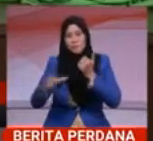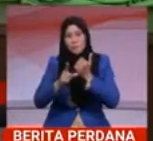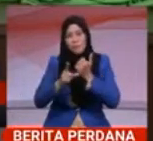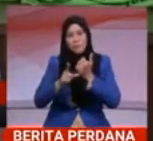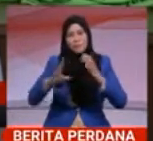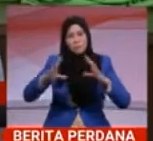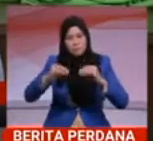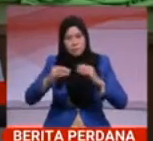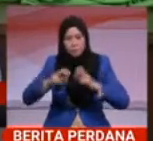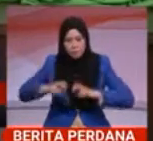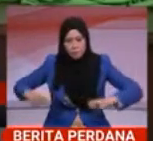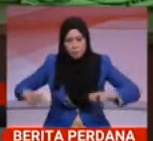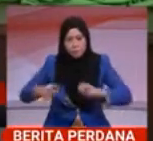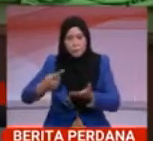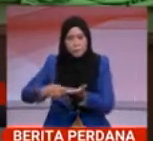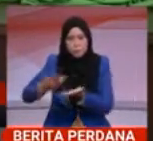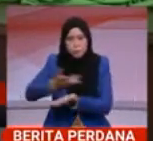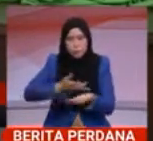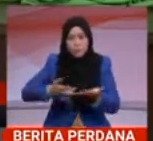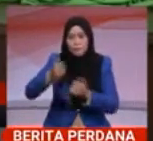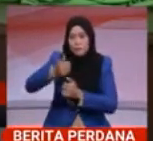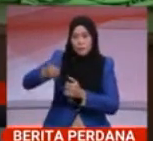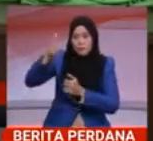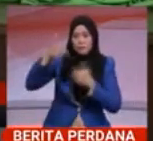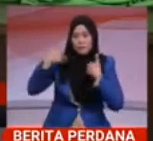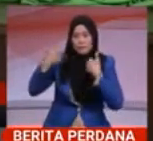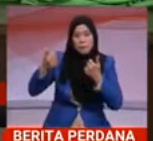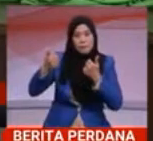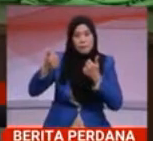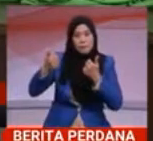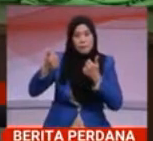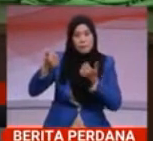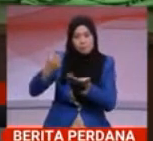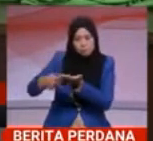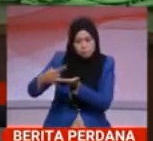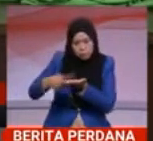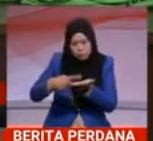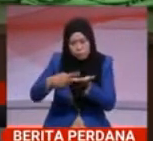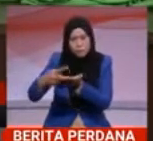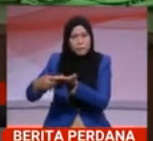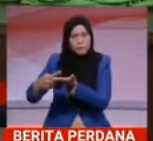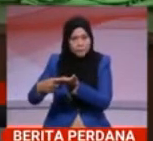Sabah dan juga doktor pengarah kesihatan negeri bagaimana perkara ini